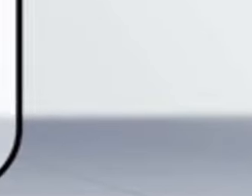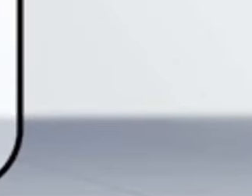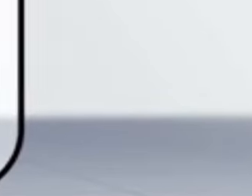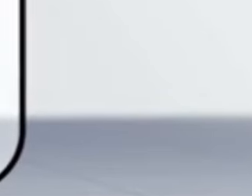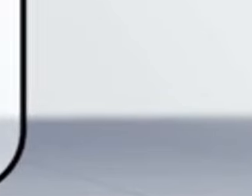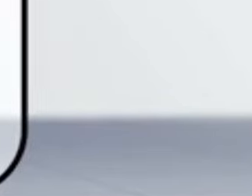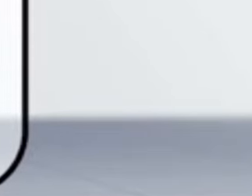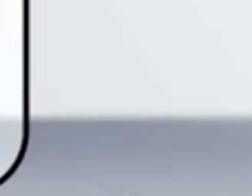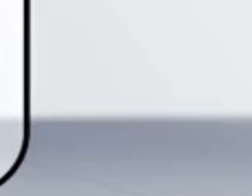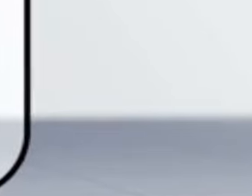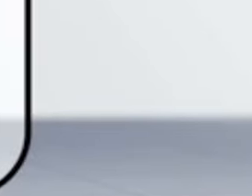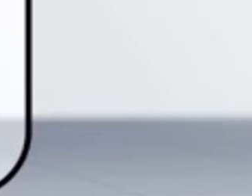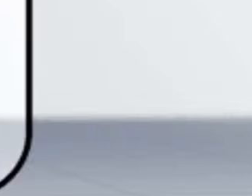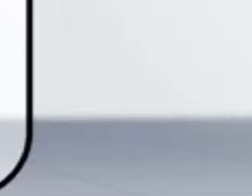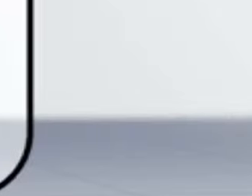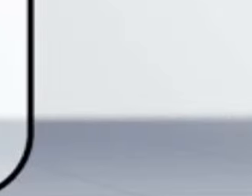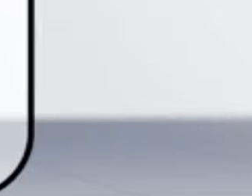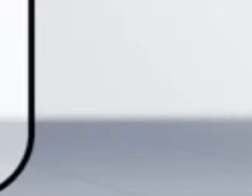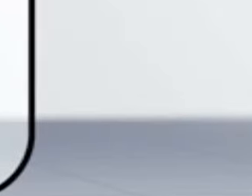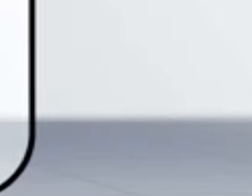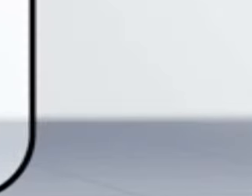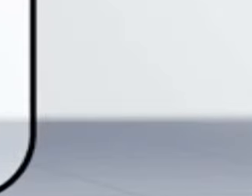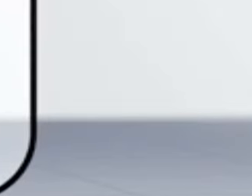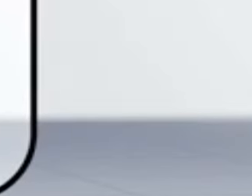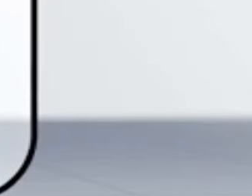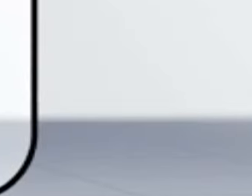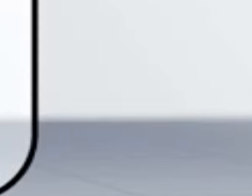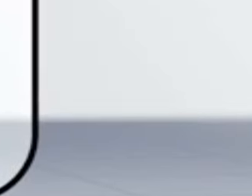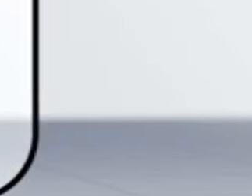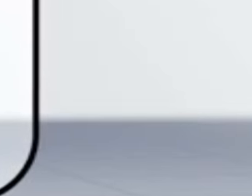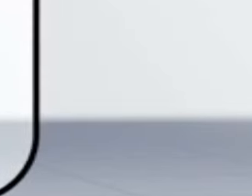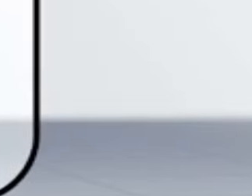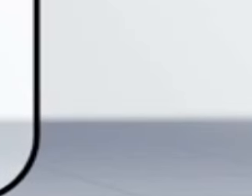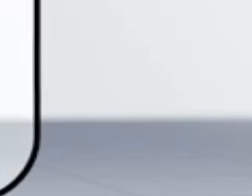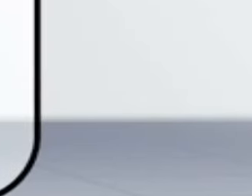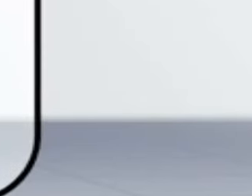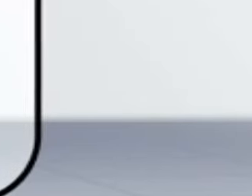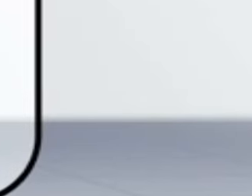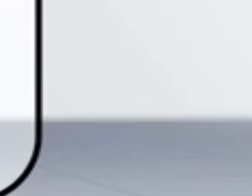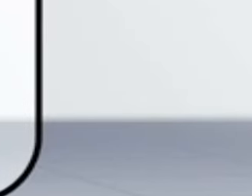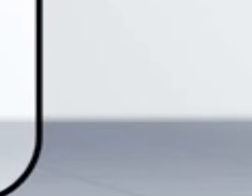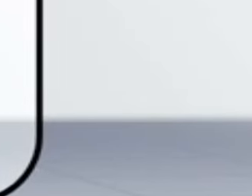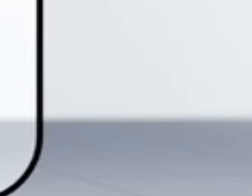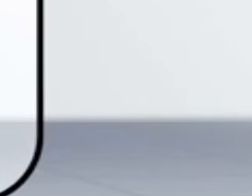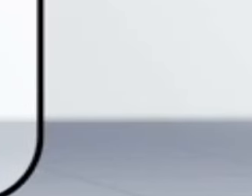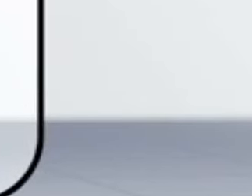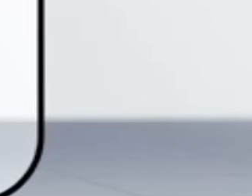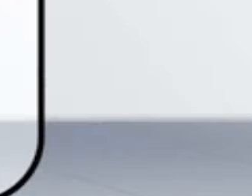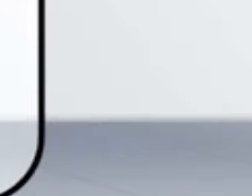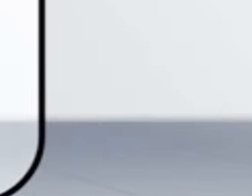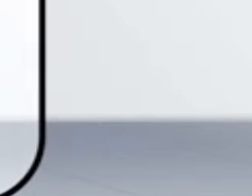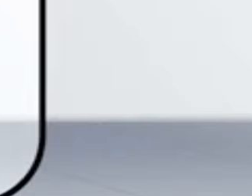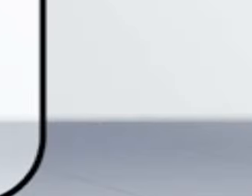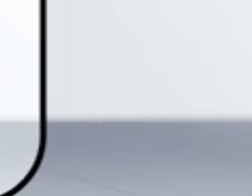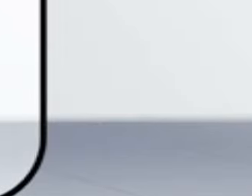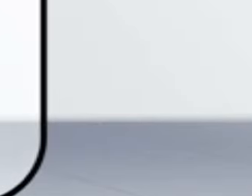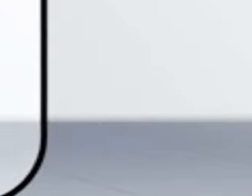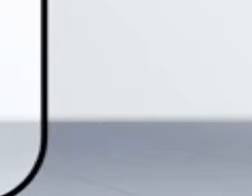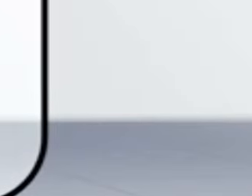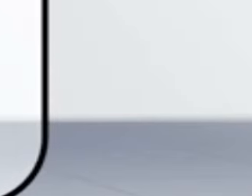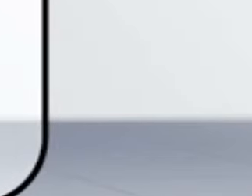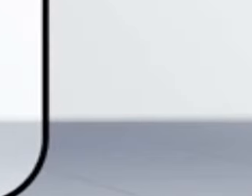30 zinaendelea kushughulikiwa, 11 za subiri majibu ya majaji wanaotuhumiwa, 3 zitasikizwa na hoja